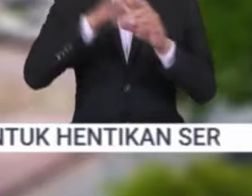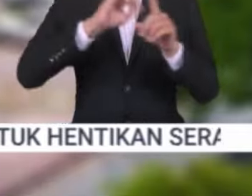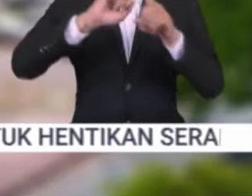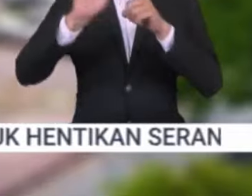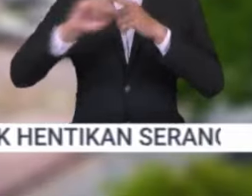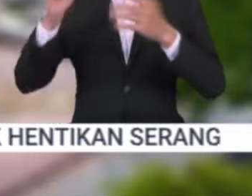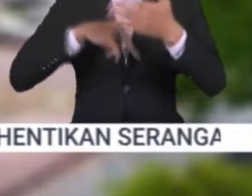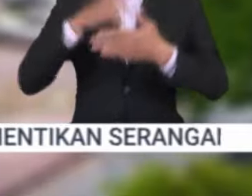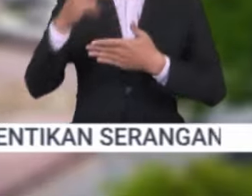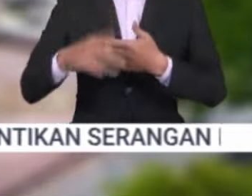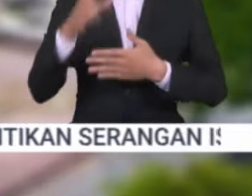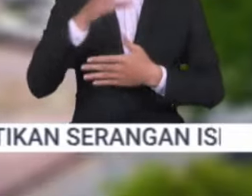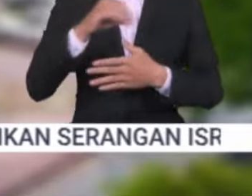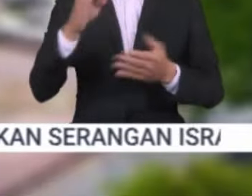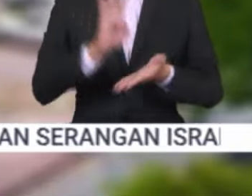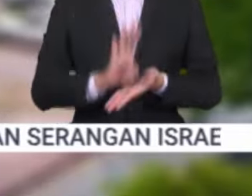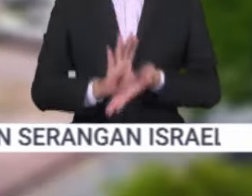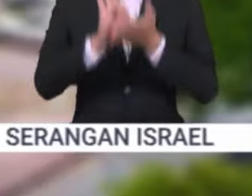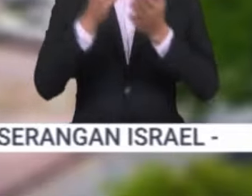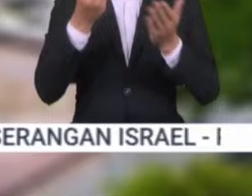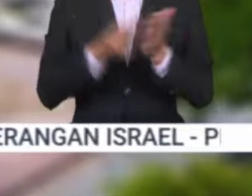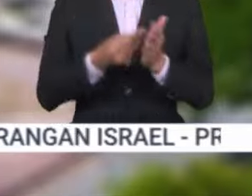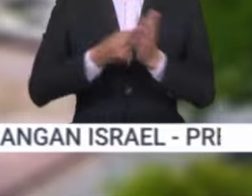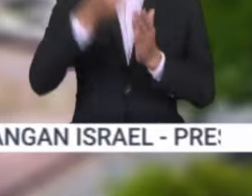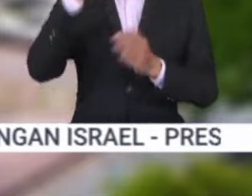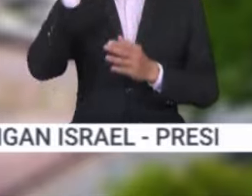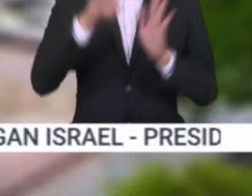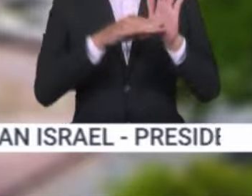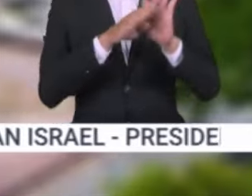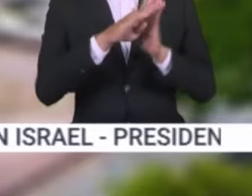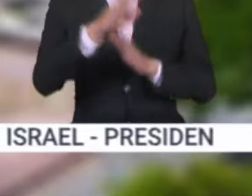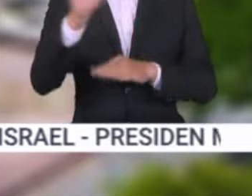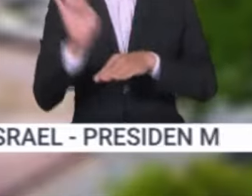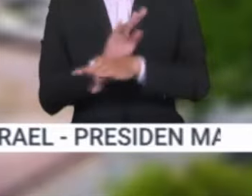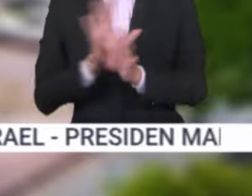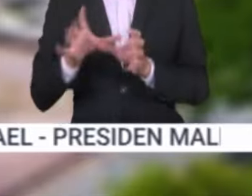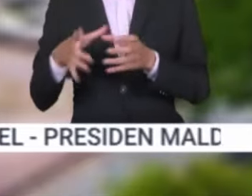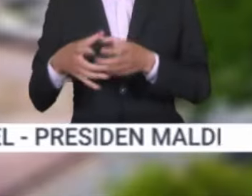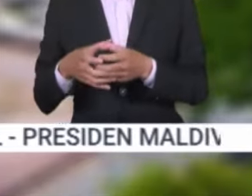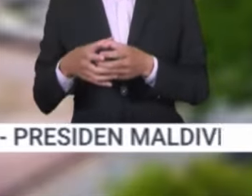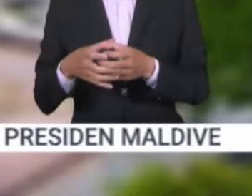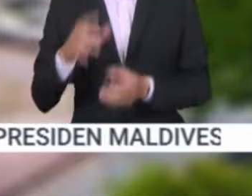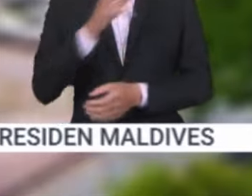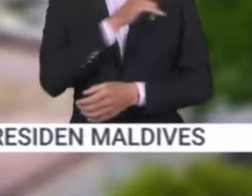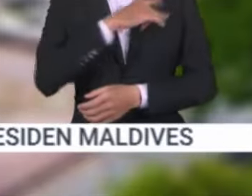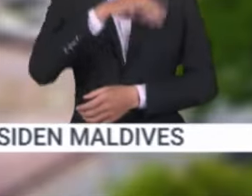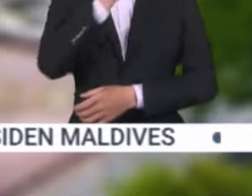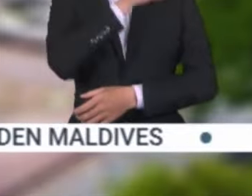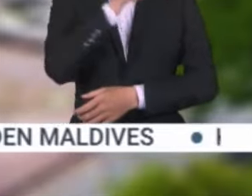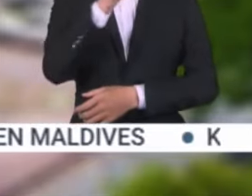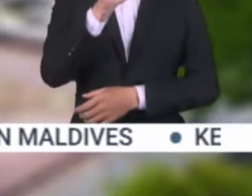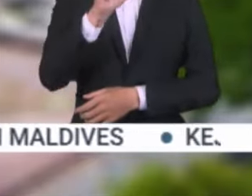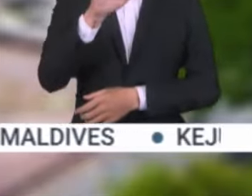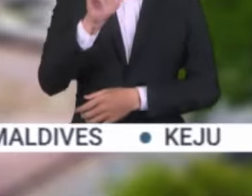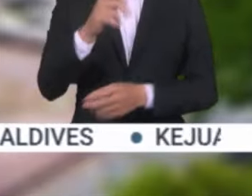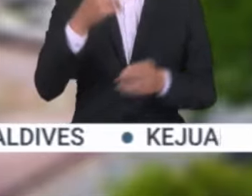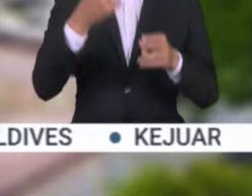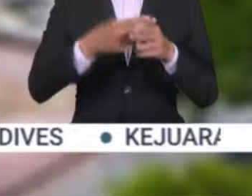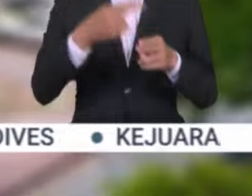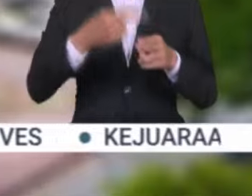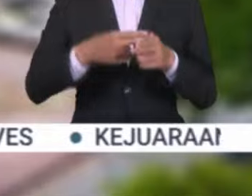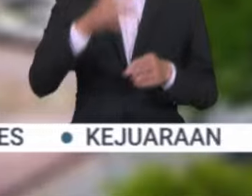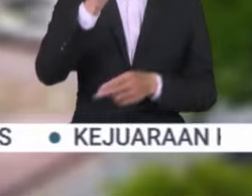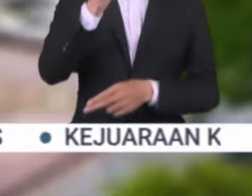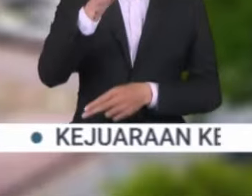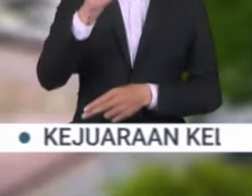program dan bantuan kewangan untuk melonjakkan pendapatan usahawan mikro. Timbalan Ketua Pengarah Keusahawanan MARA, Dato' Zulfikri